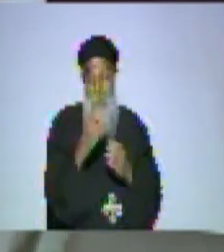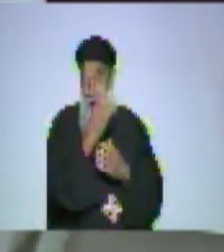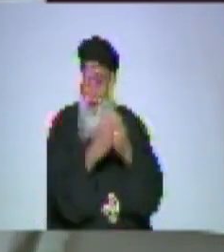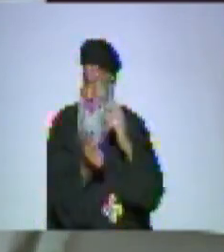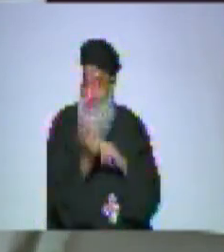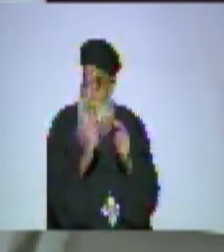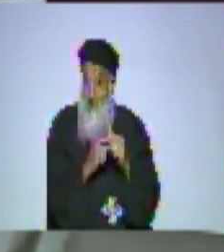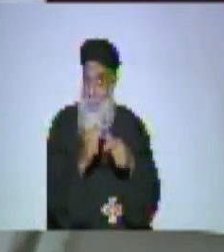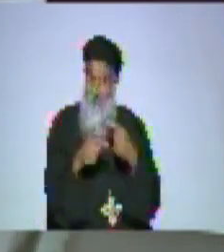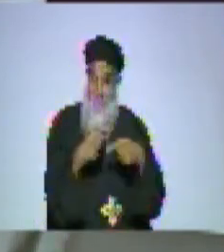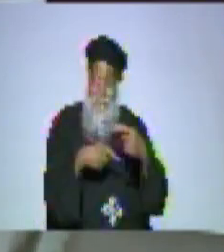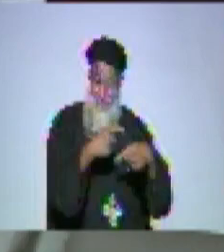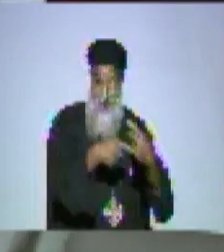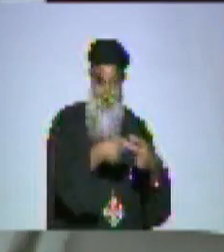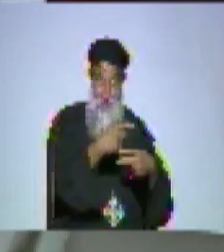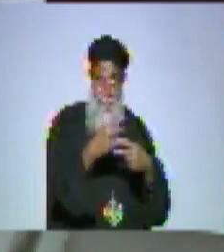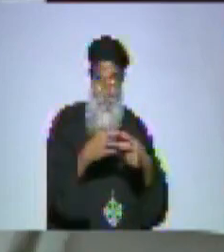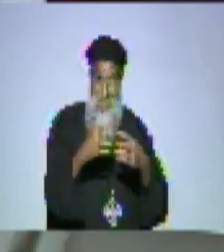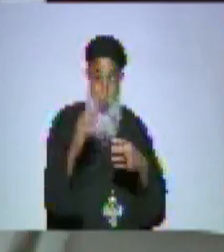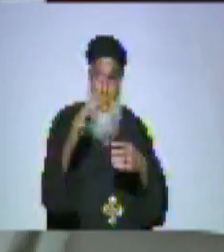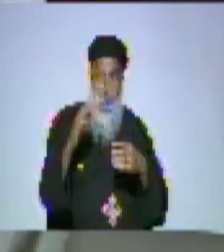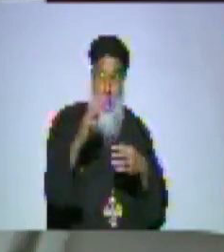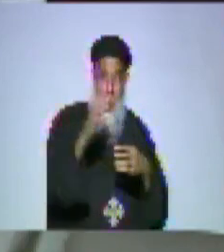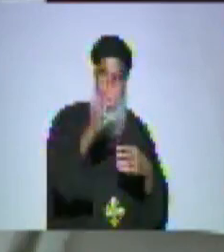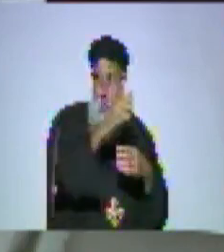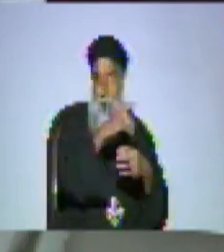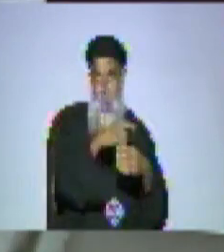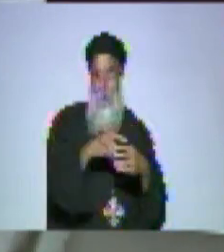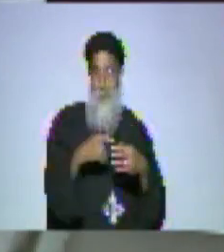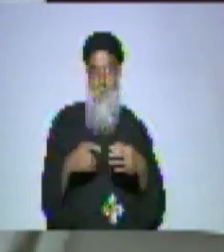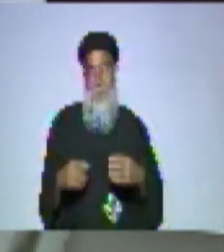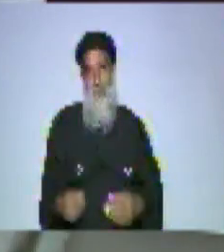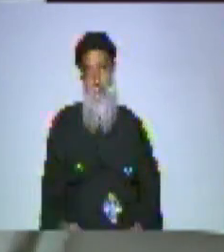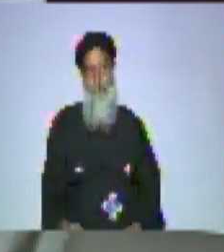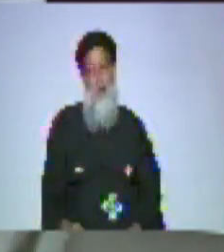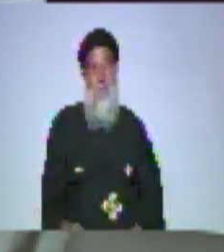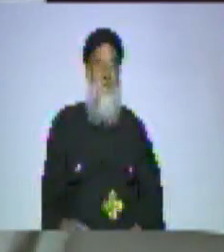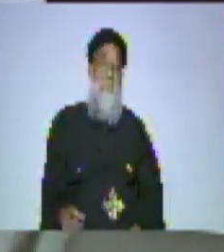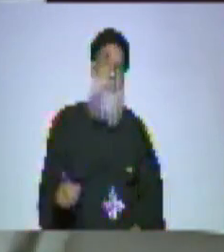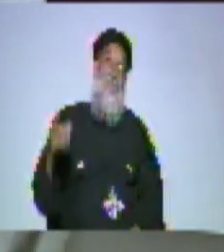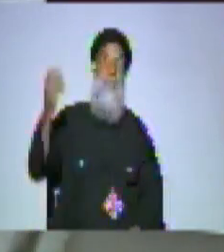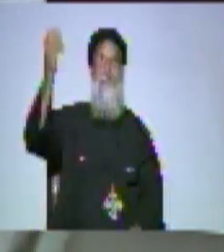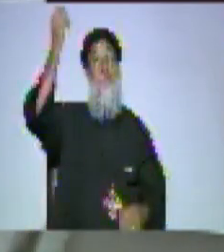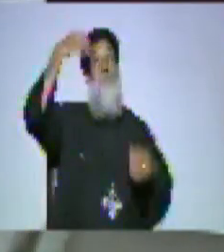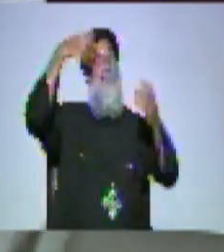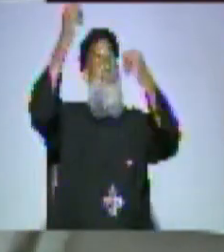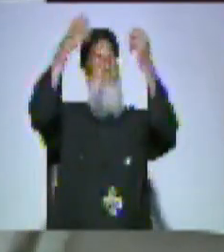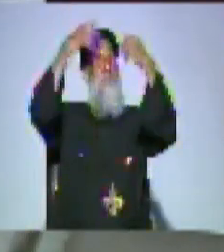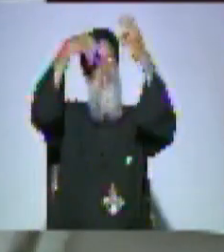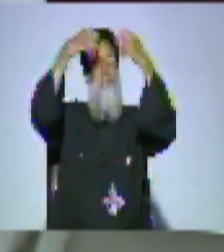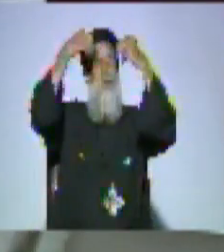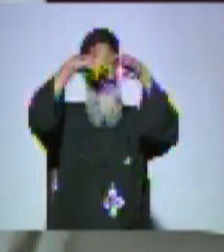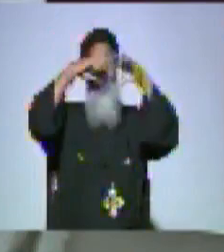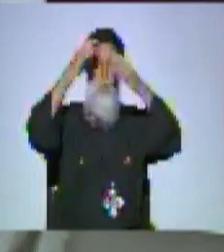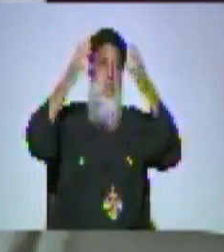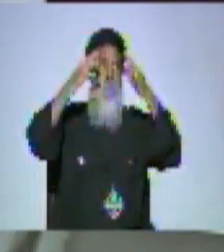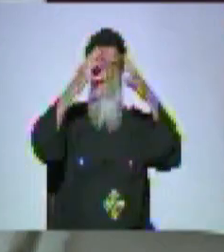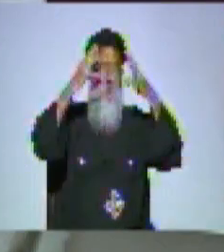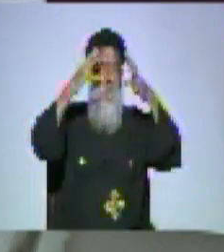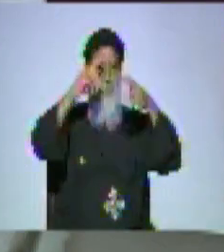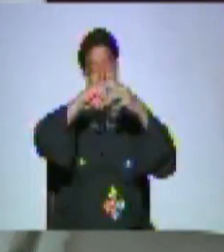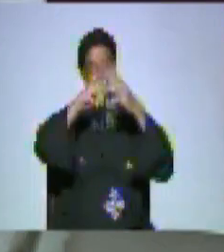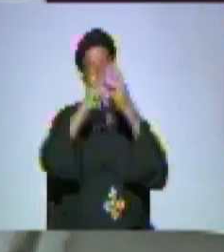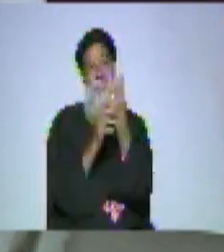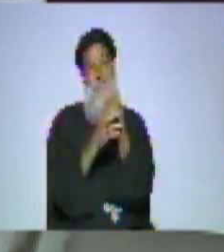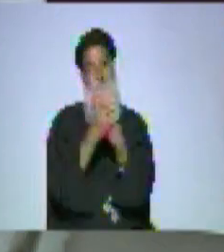وطوبه الهواء اللي اسف الميه المطر وامشير الهوا